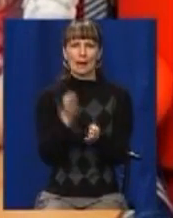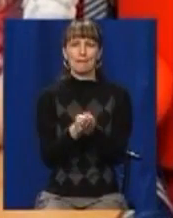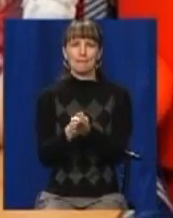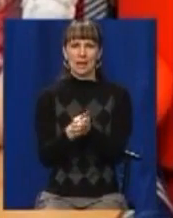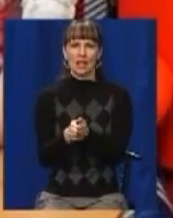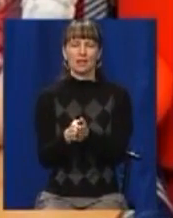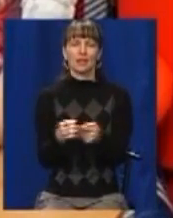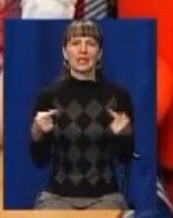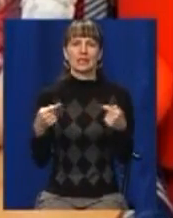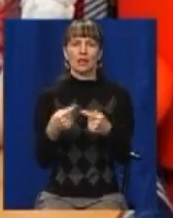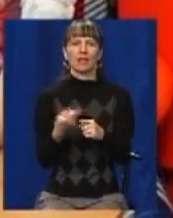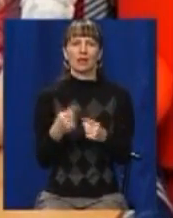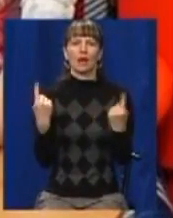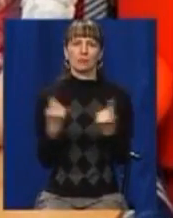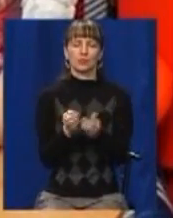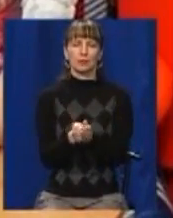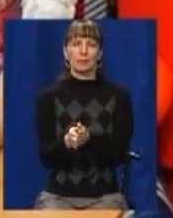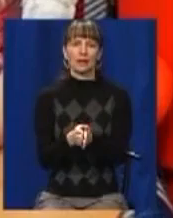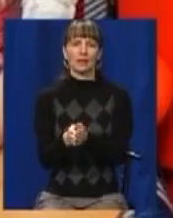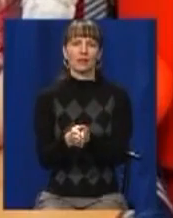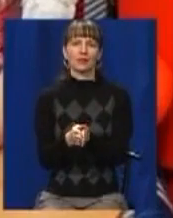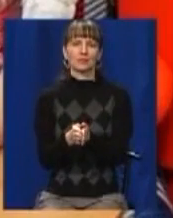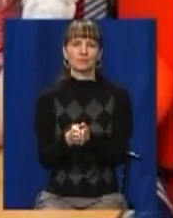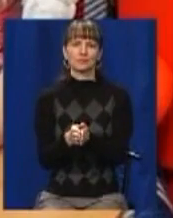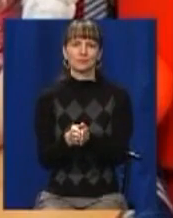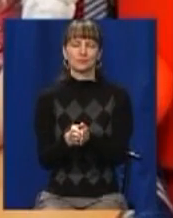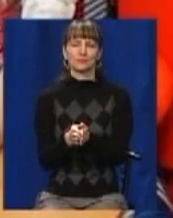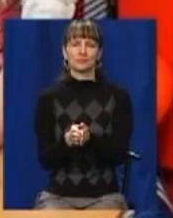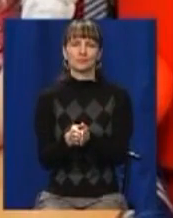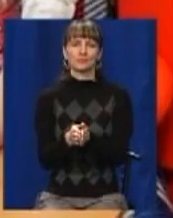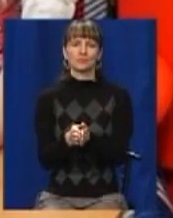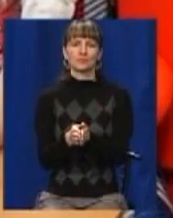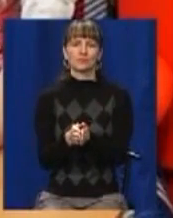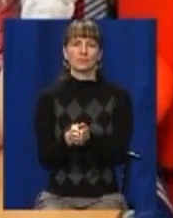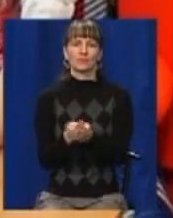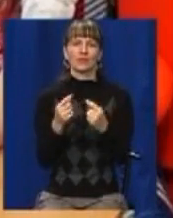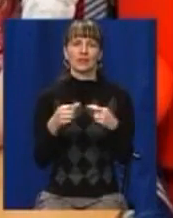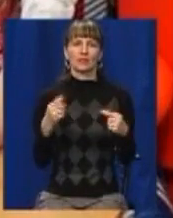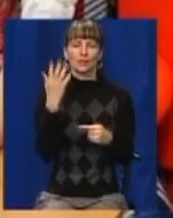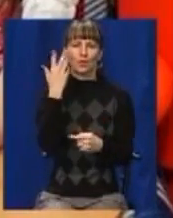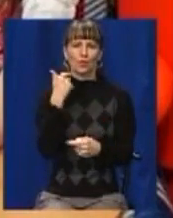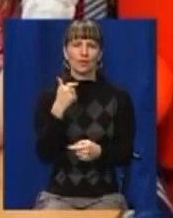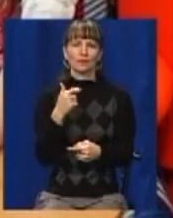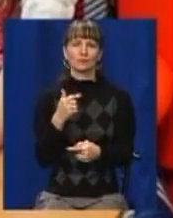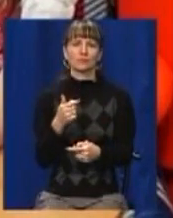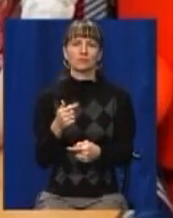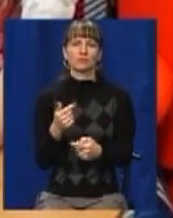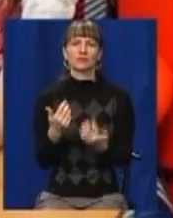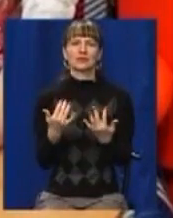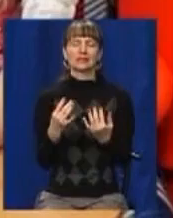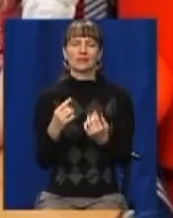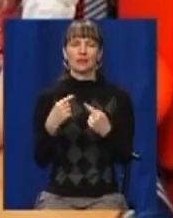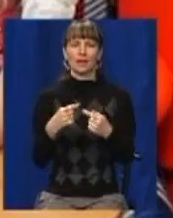Точно, це звичайне мило. Тільки різного кольору. Ну, тут декілька... із